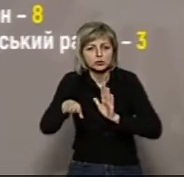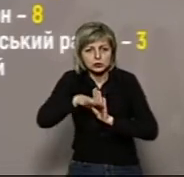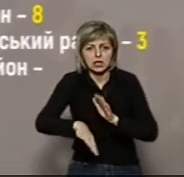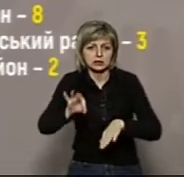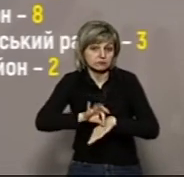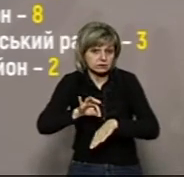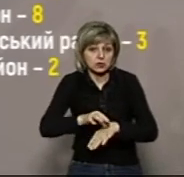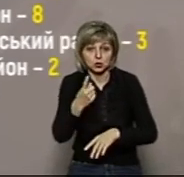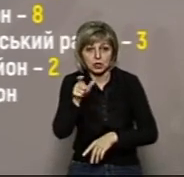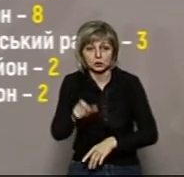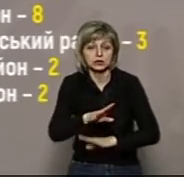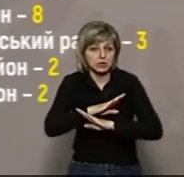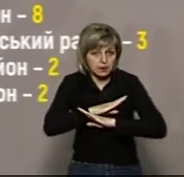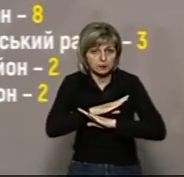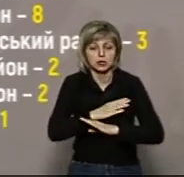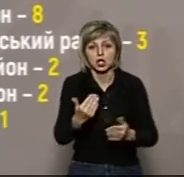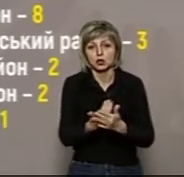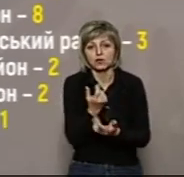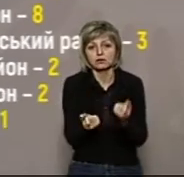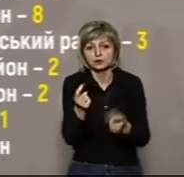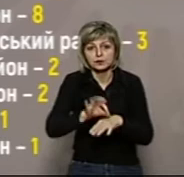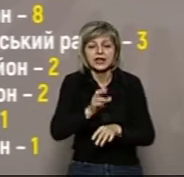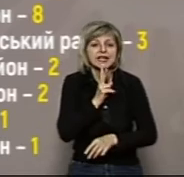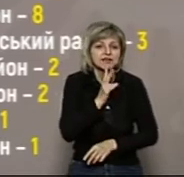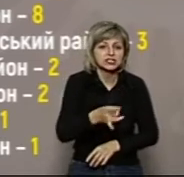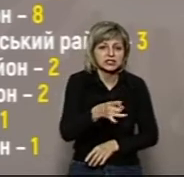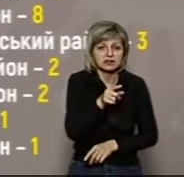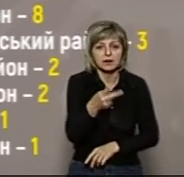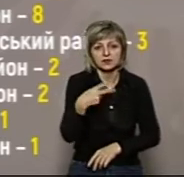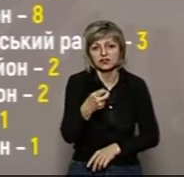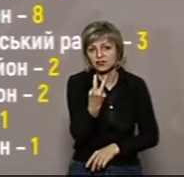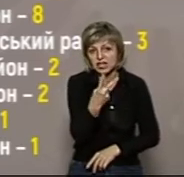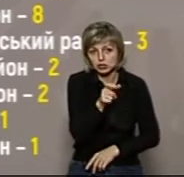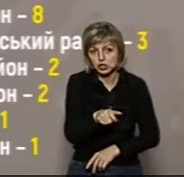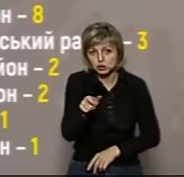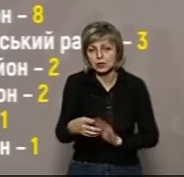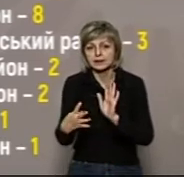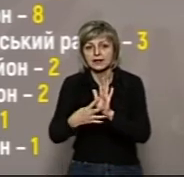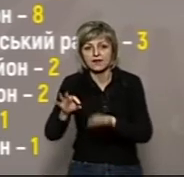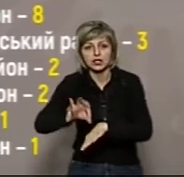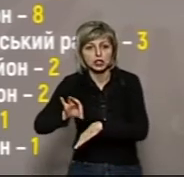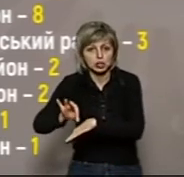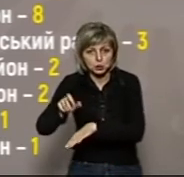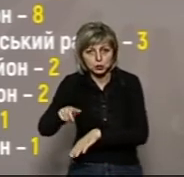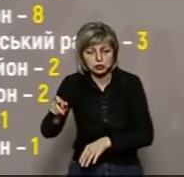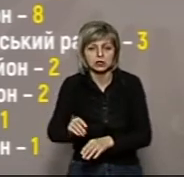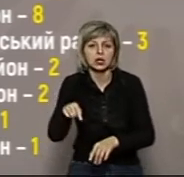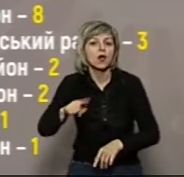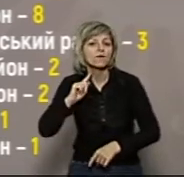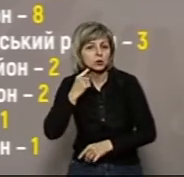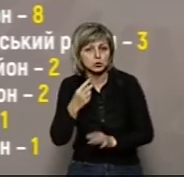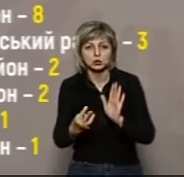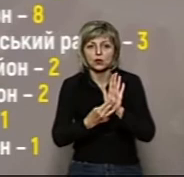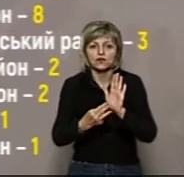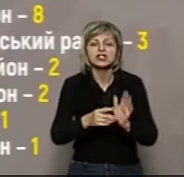людина. Нові випадки захворювання виявили в Ківерцівському районі, їх там 12. 9 недужих додалося у Луцьку,